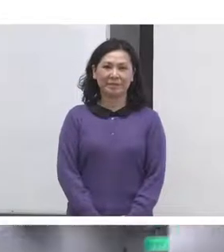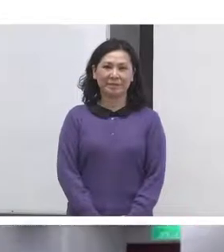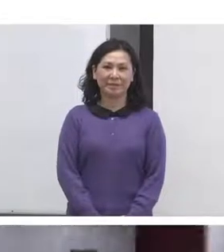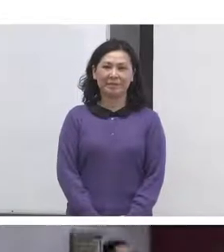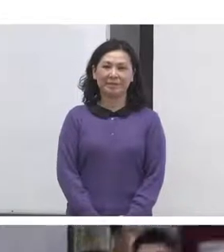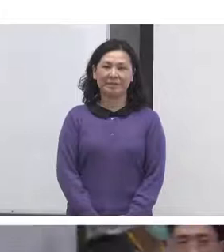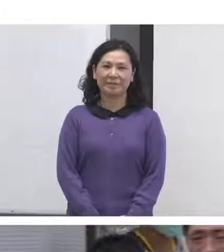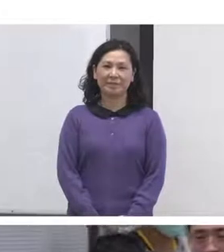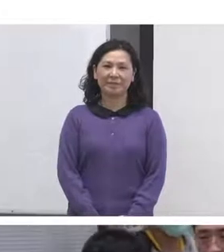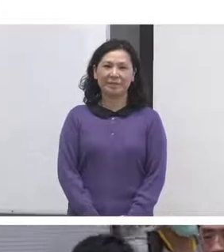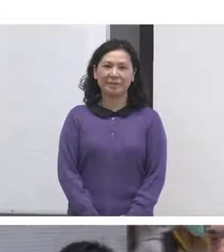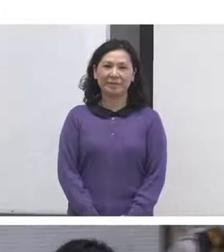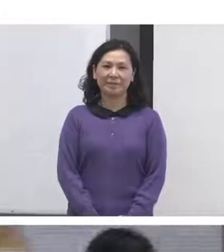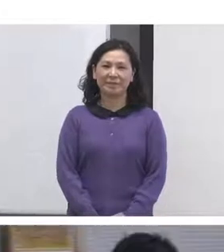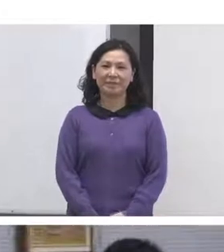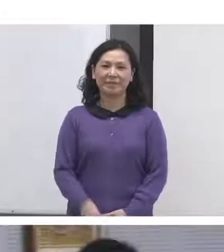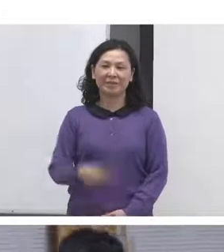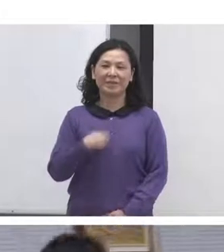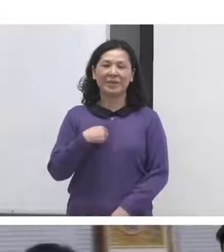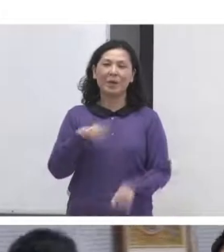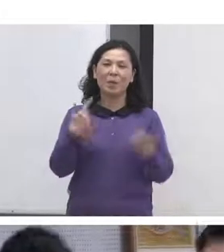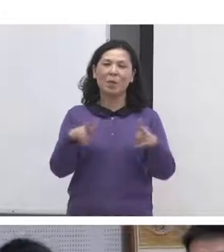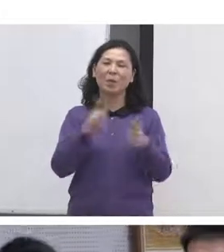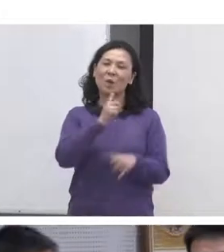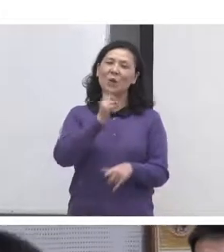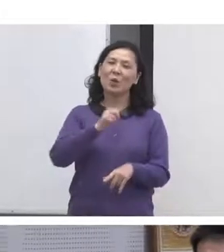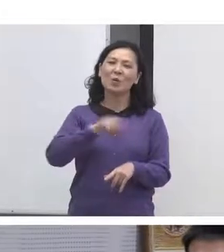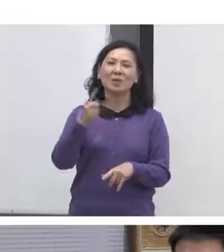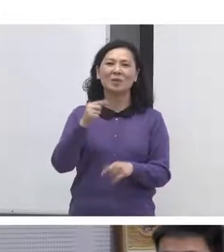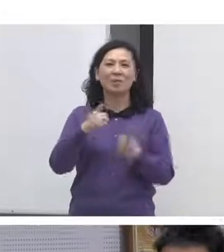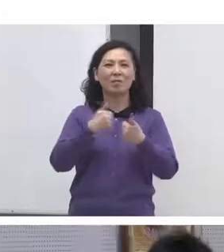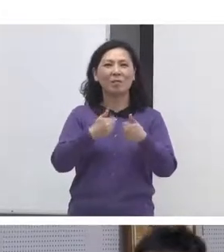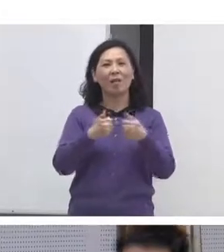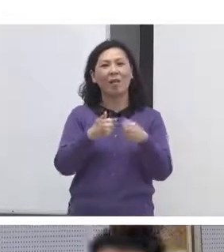没有，我其实没有要讲什么大话了。其实我，